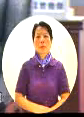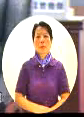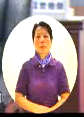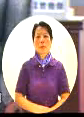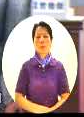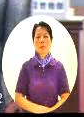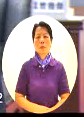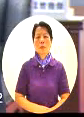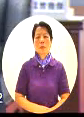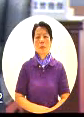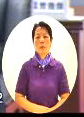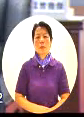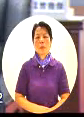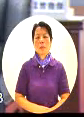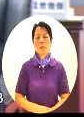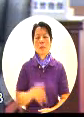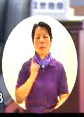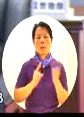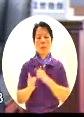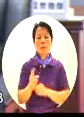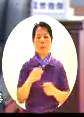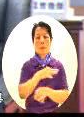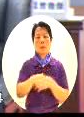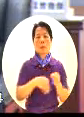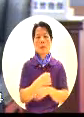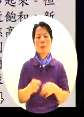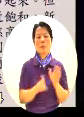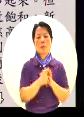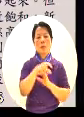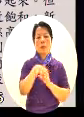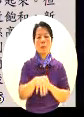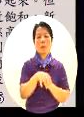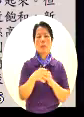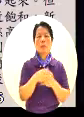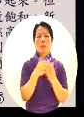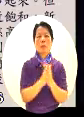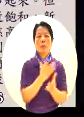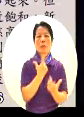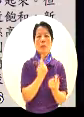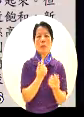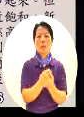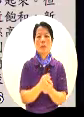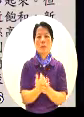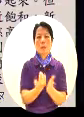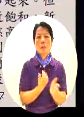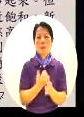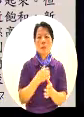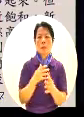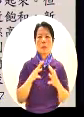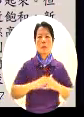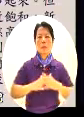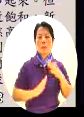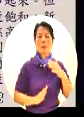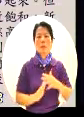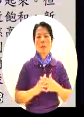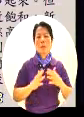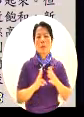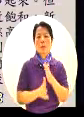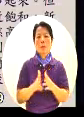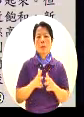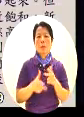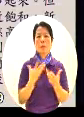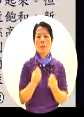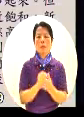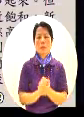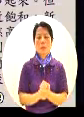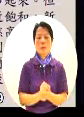自由经济示范区哈，没有后场哈。高雄市自由经济示范区，